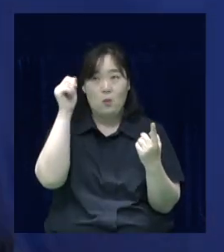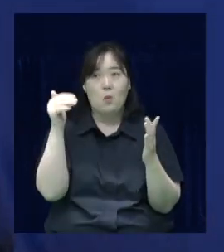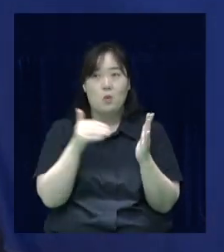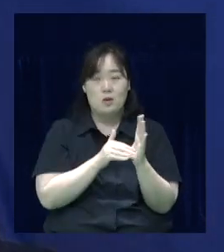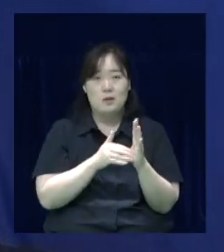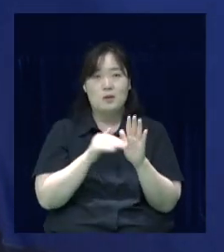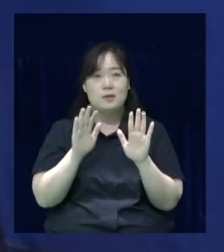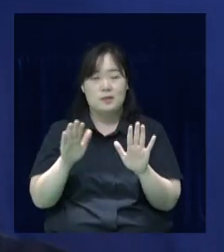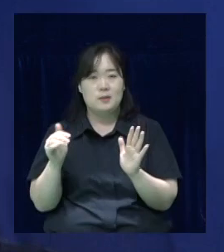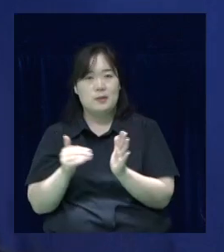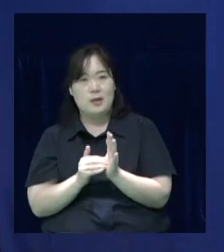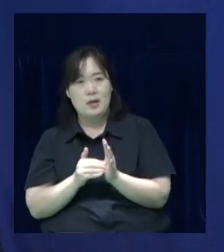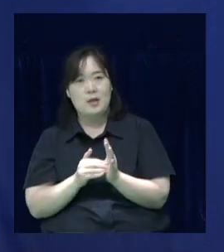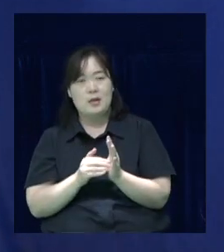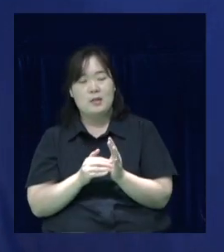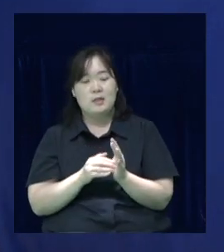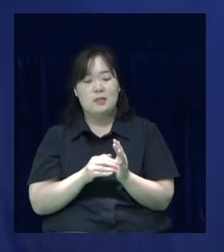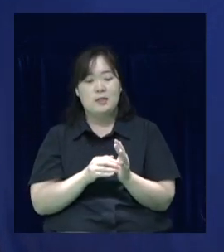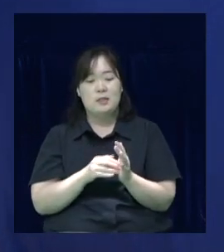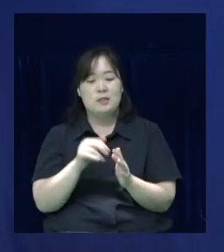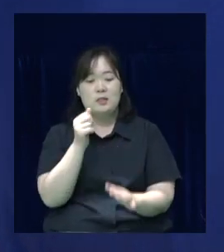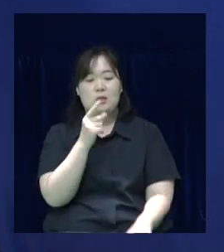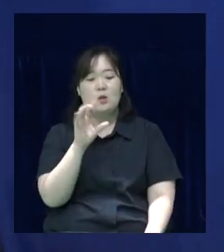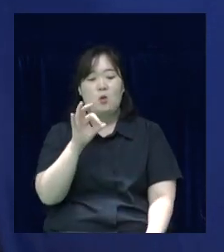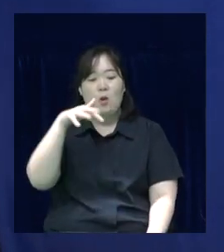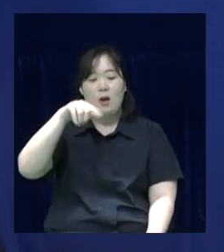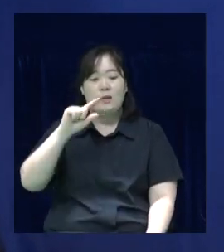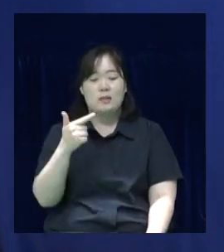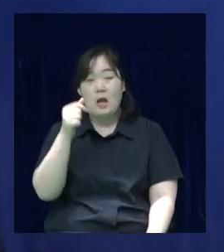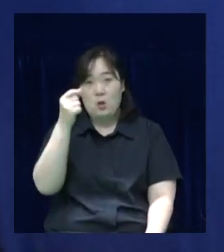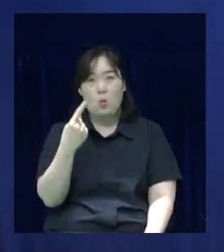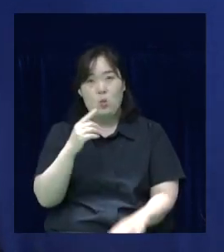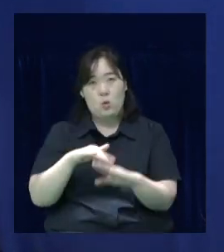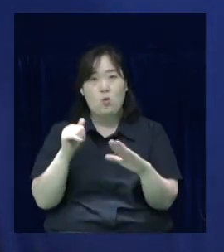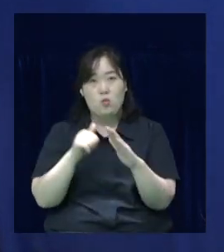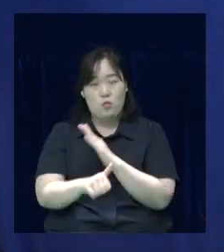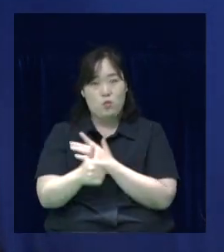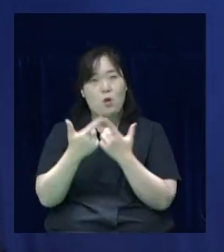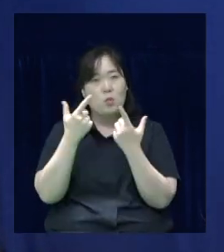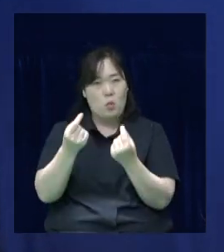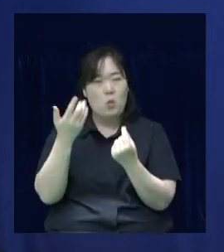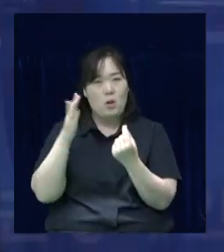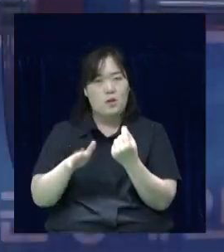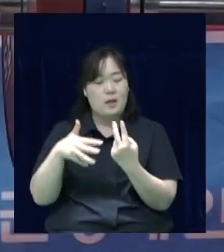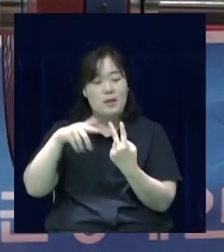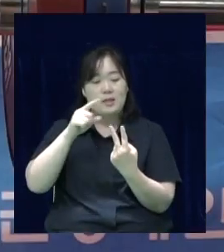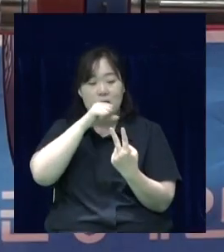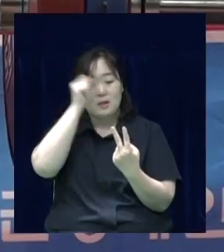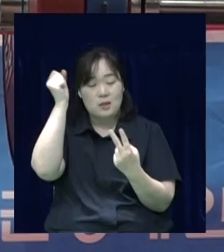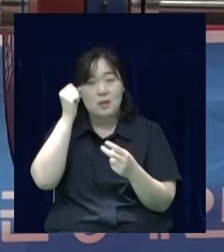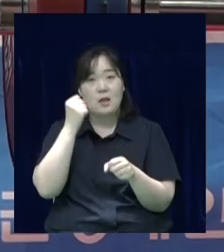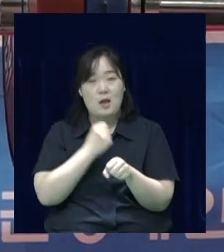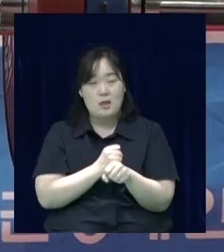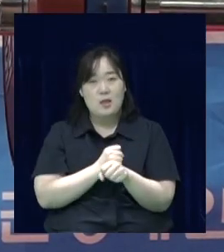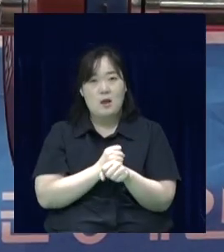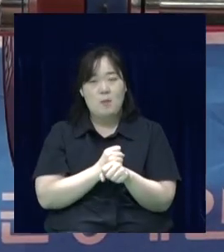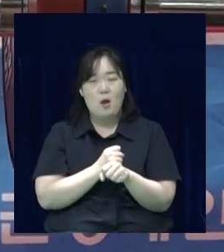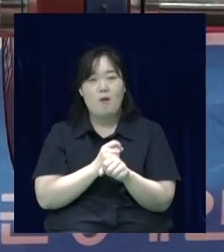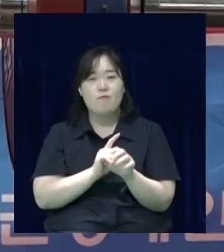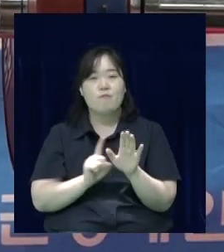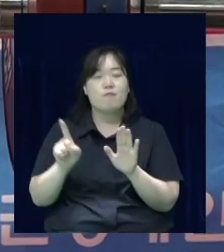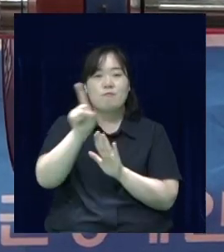현재까지는 황찬우 선수와 모든 총합은 지금 동일한 상황이고요. 2차 시도를 이제 성공시키게 되면은 단독 1위로 올라설 수 예.